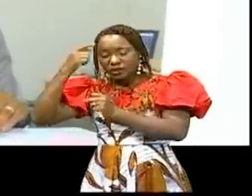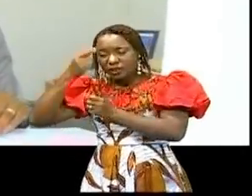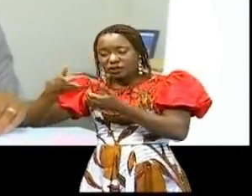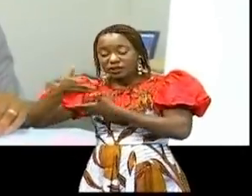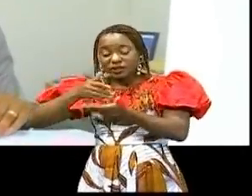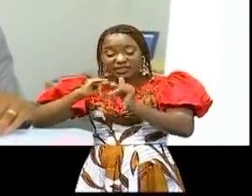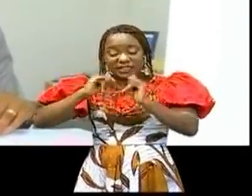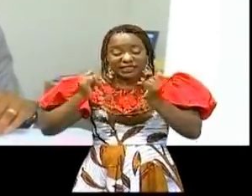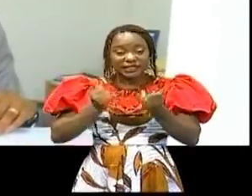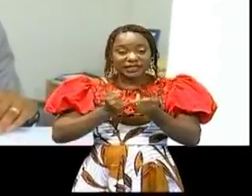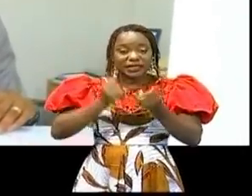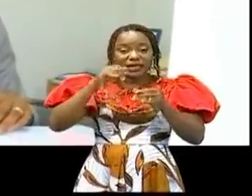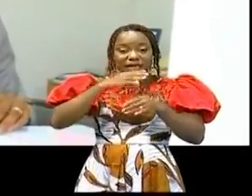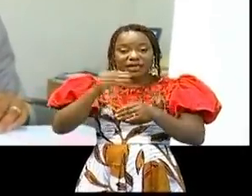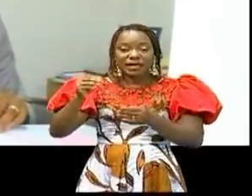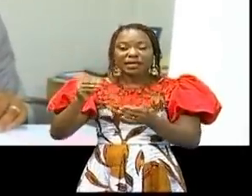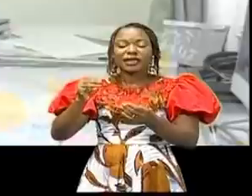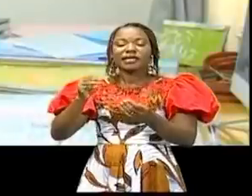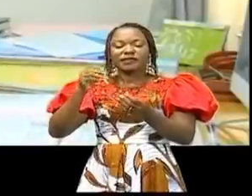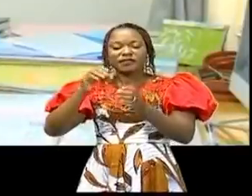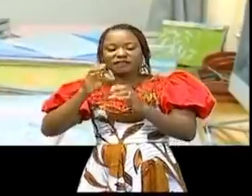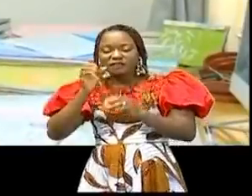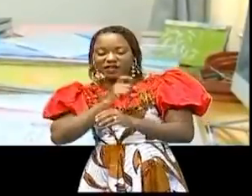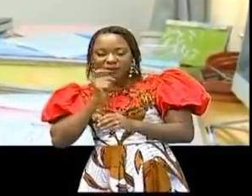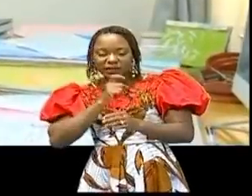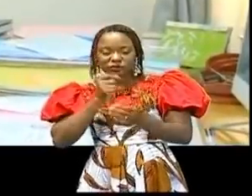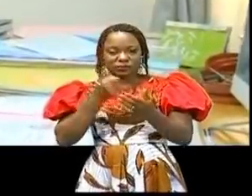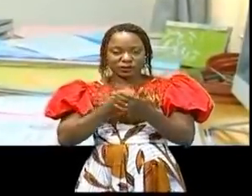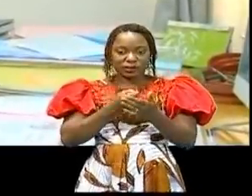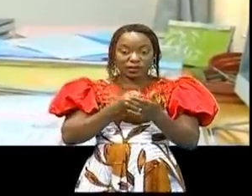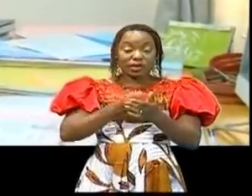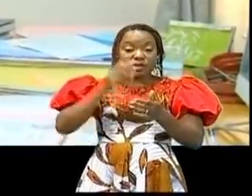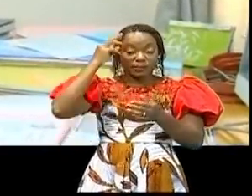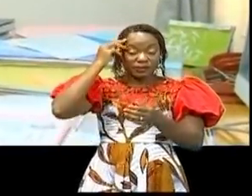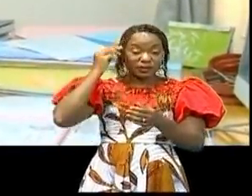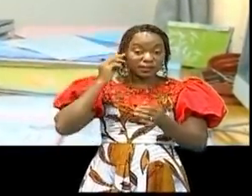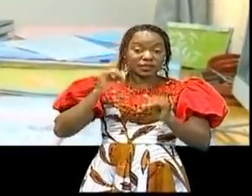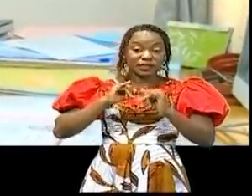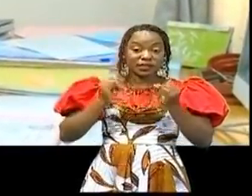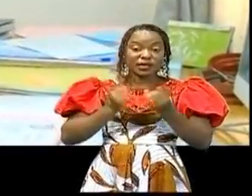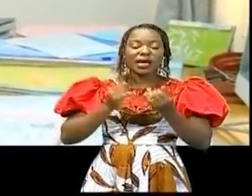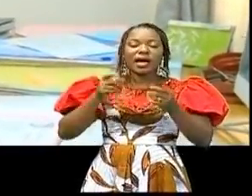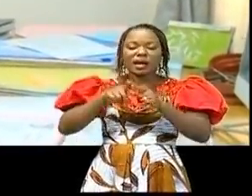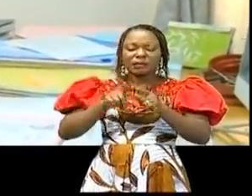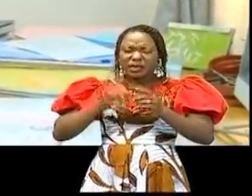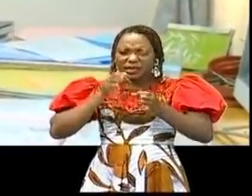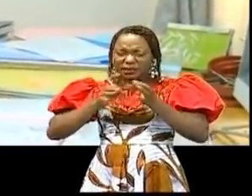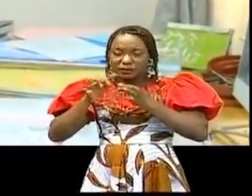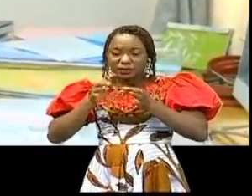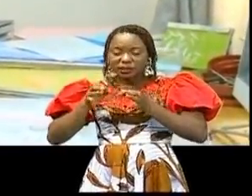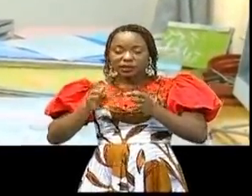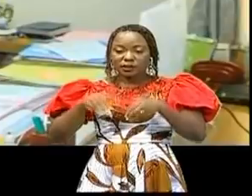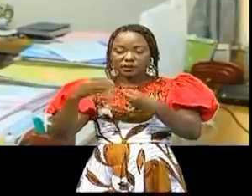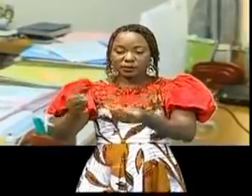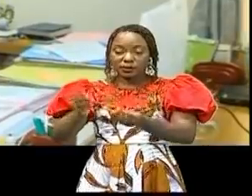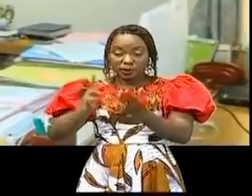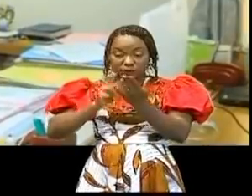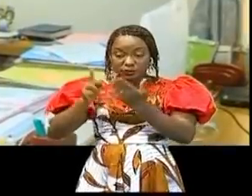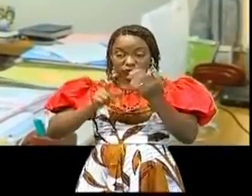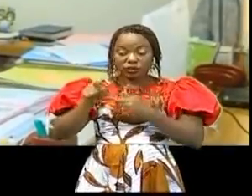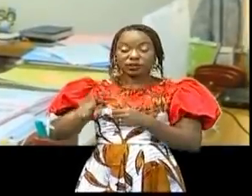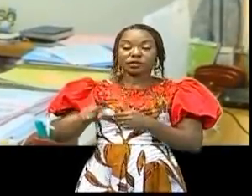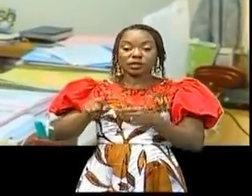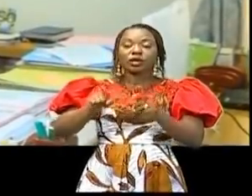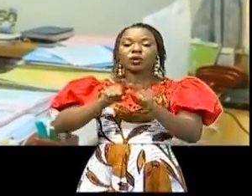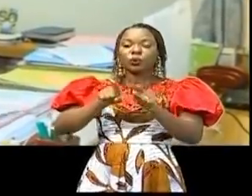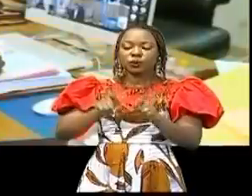de la panification et de la pâtisserie. Le ministre de l'Industrie a précisé que la mise en œuvre de ce projet